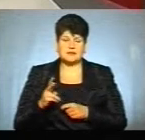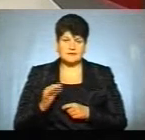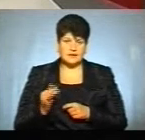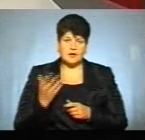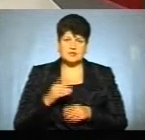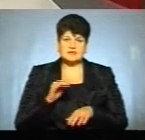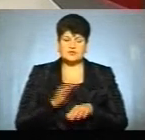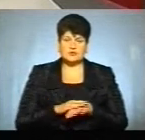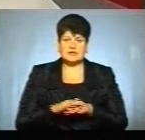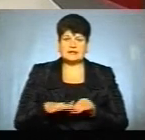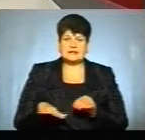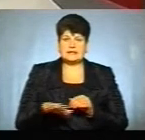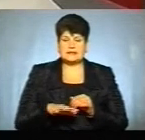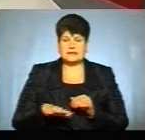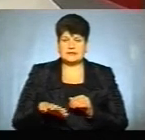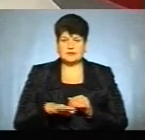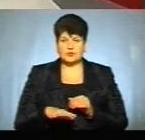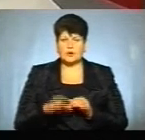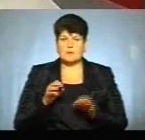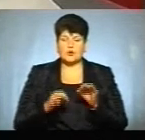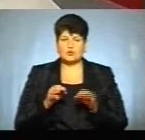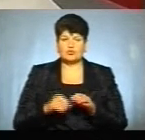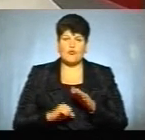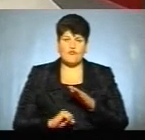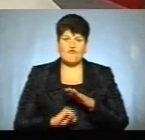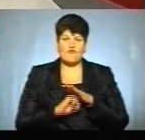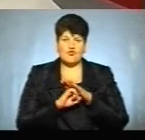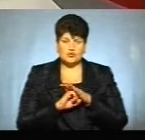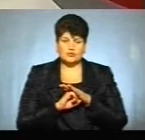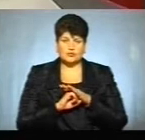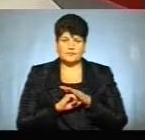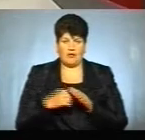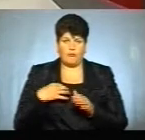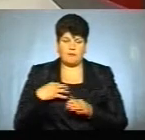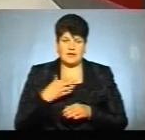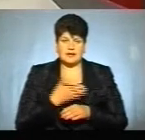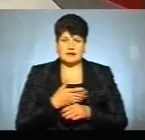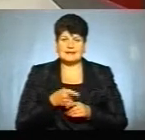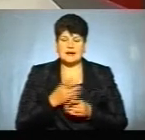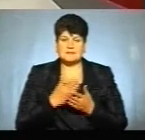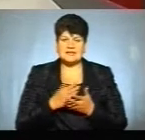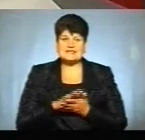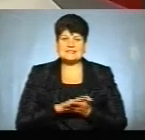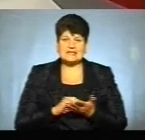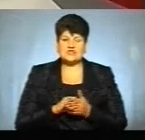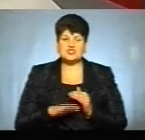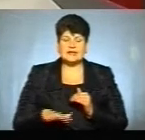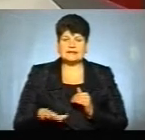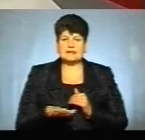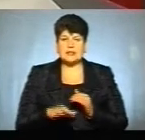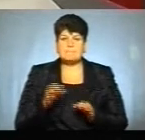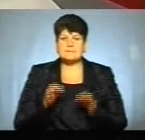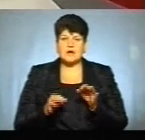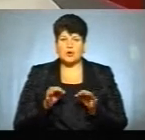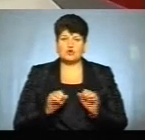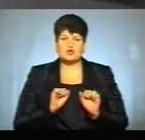на територіях та об'єктах природозаповідного фонду, от як в даному випадку в Білій, то там це є знищення території